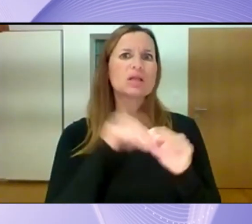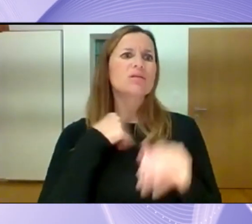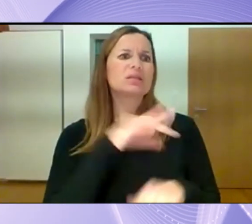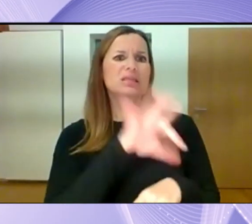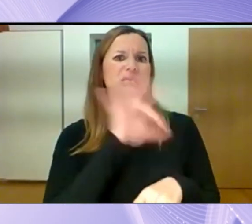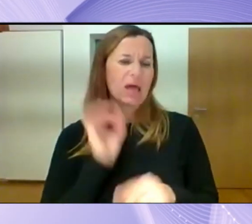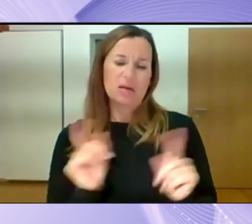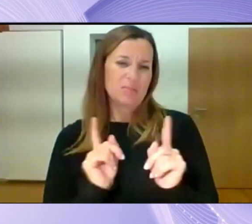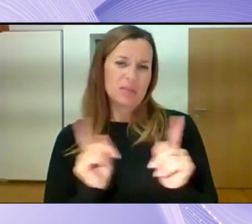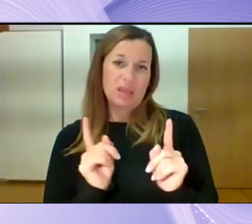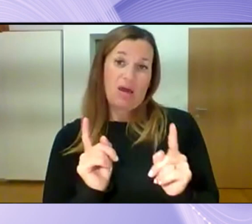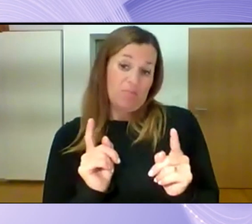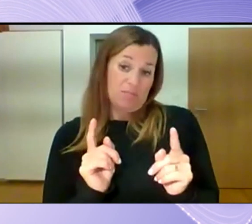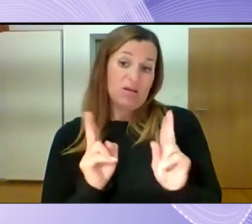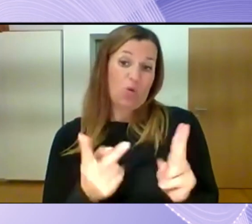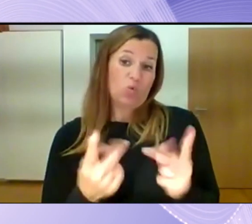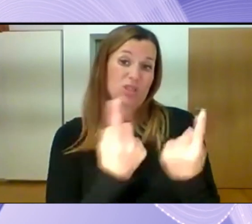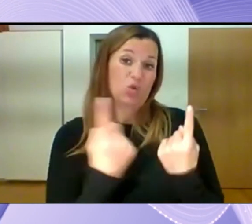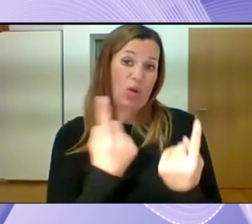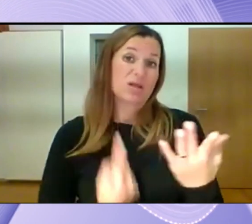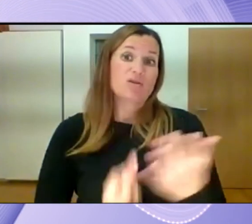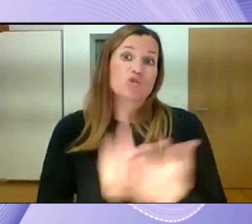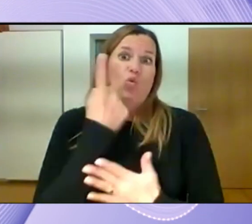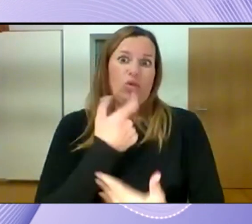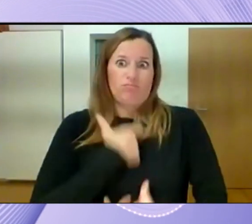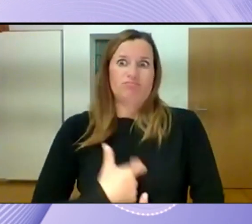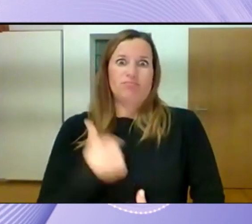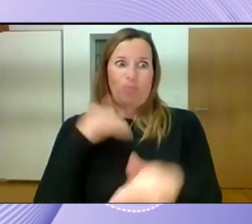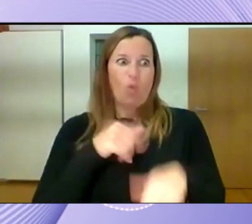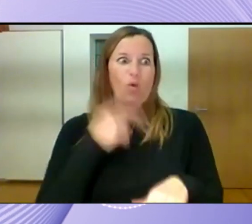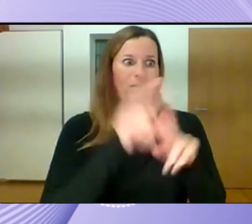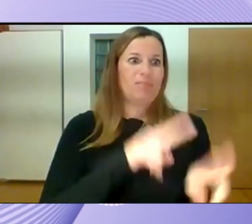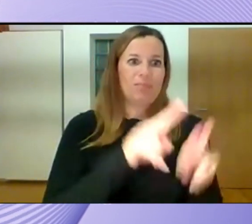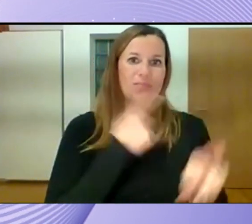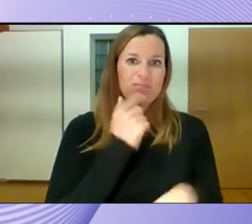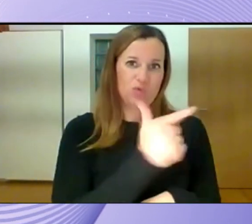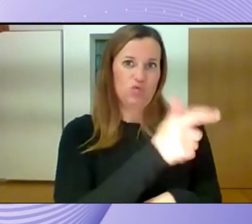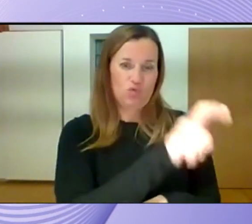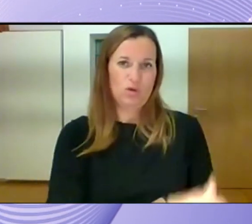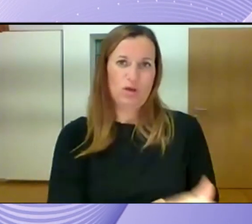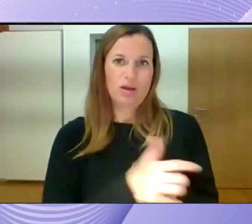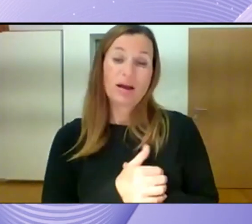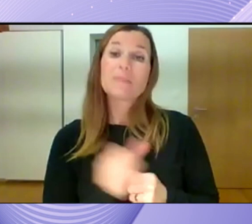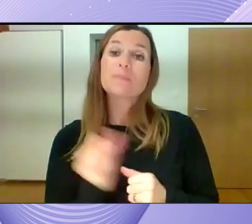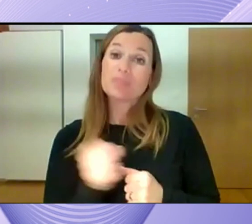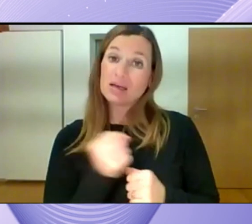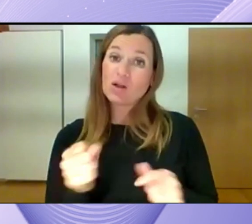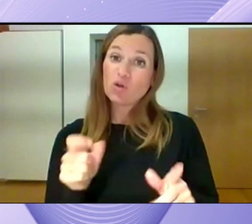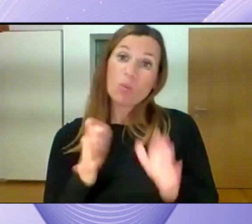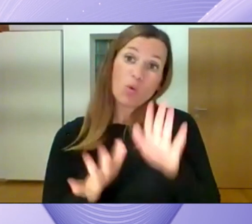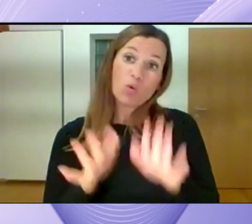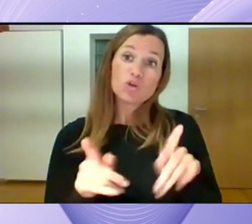ljudje pristanemo. In zato smo danes rekli, da bi bilo tudi za vas